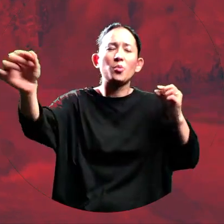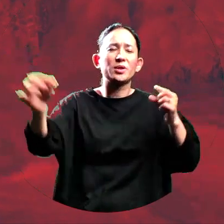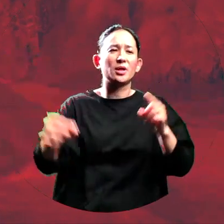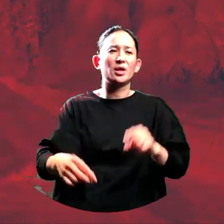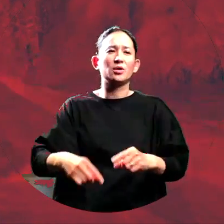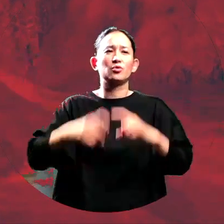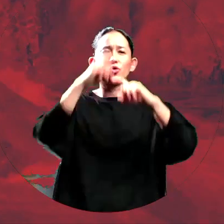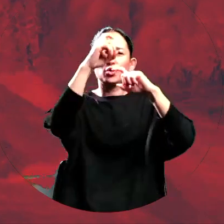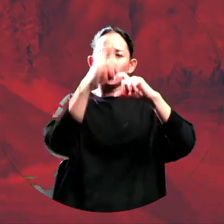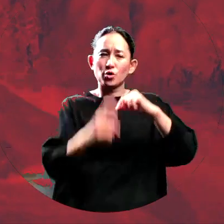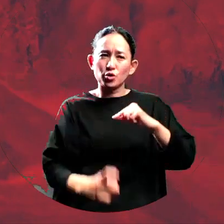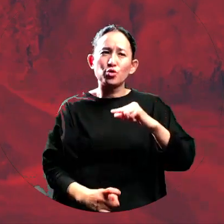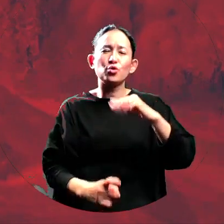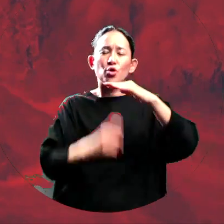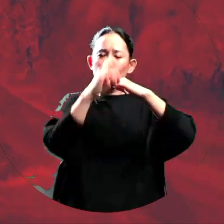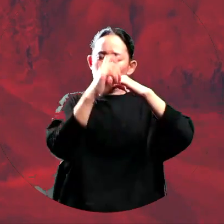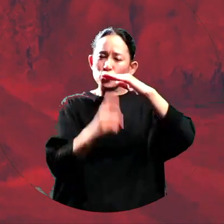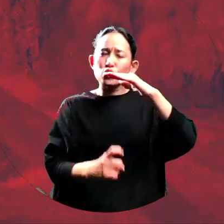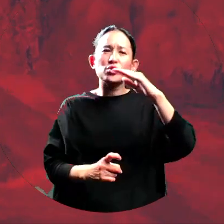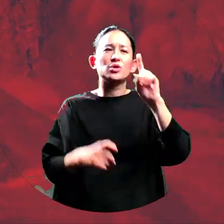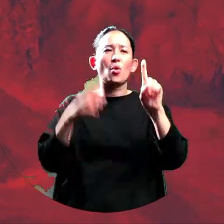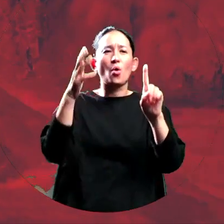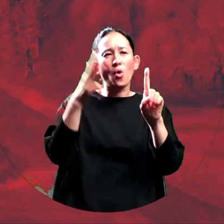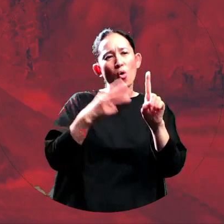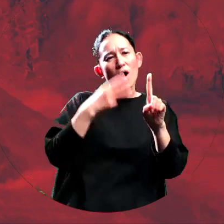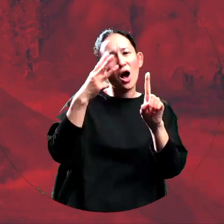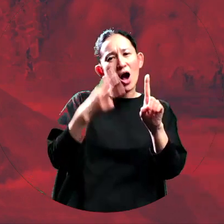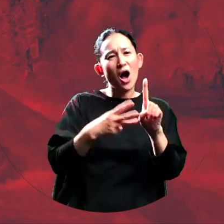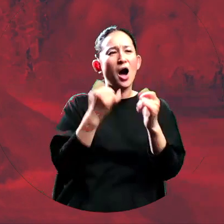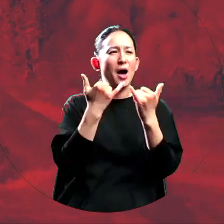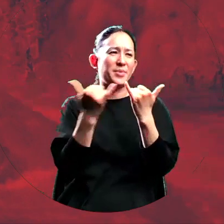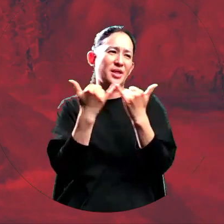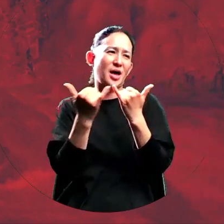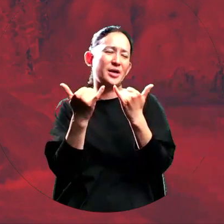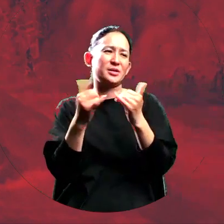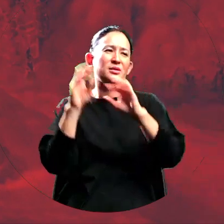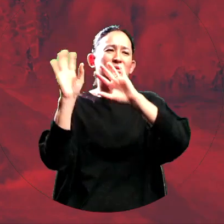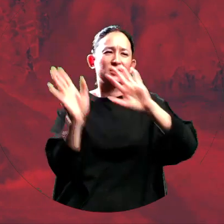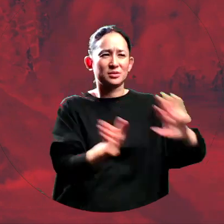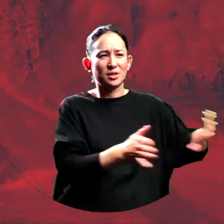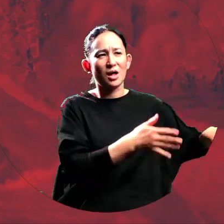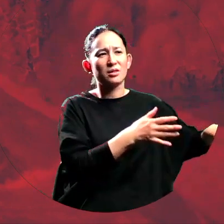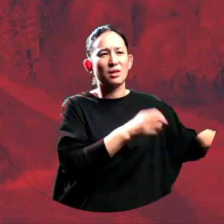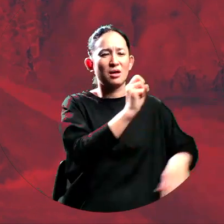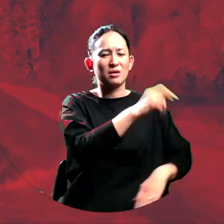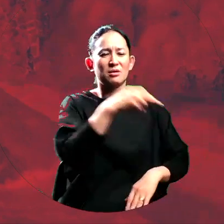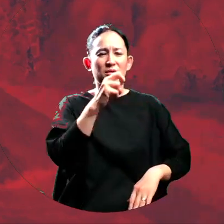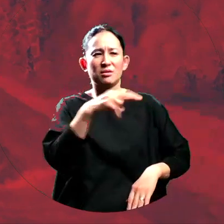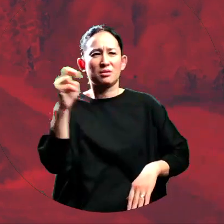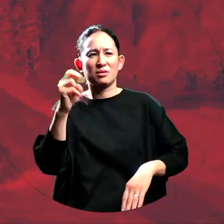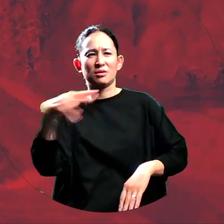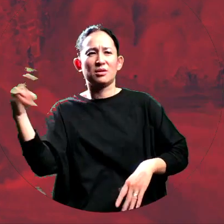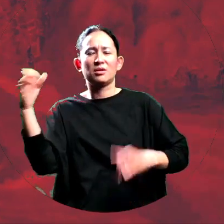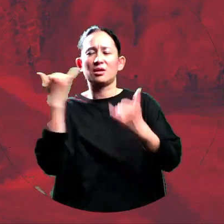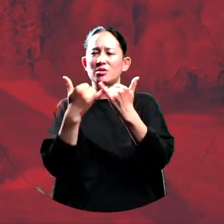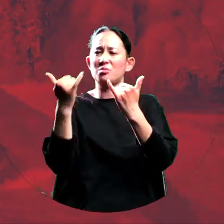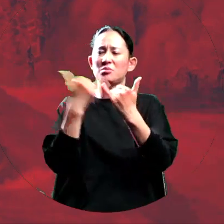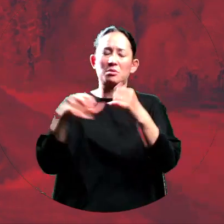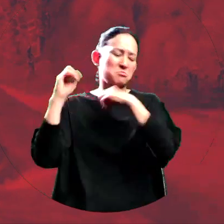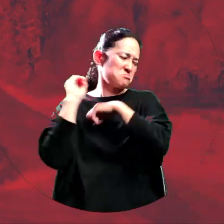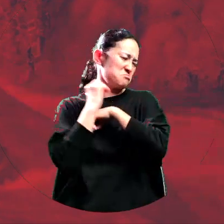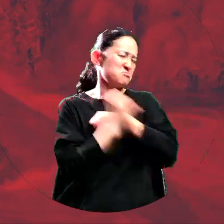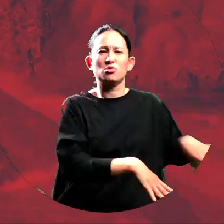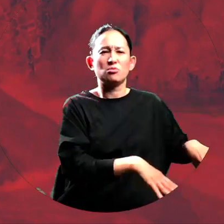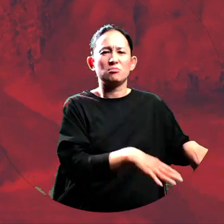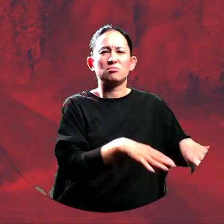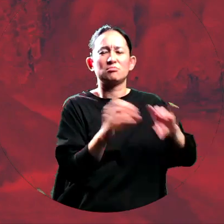そして貧しく、私の心は私のうちで傷ついています。私は伸びていく夕日の影の